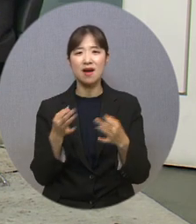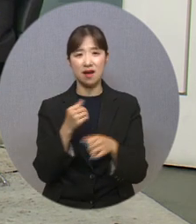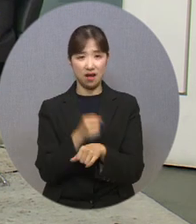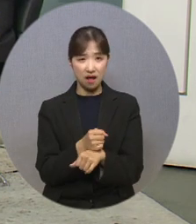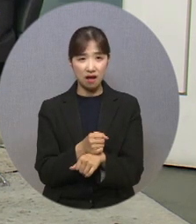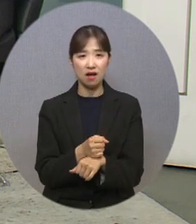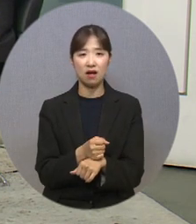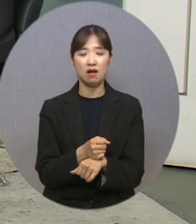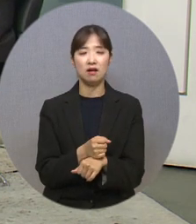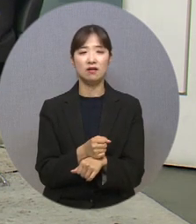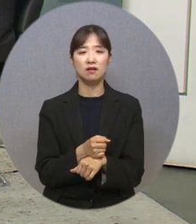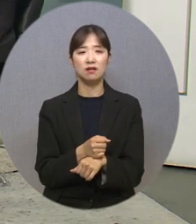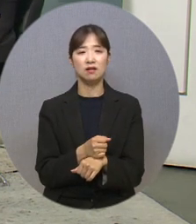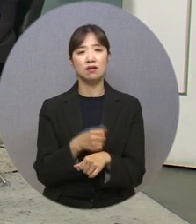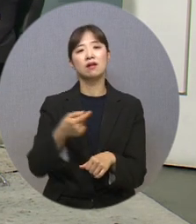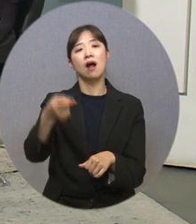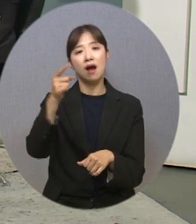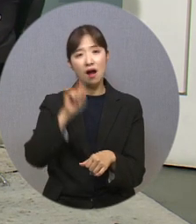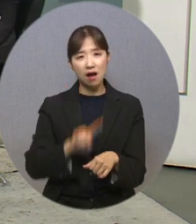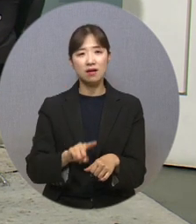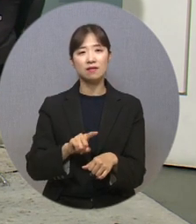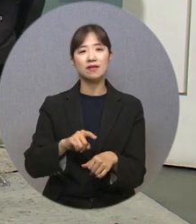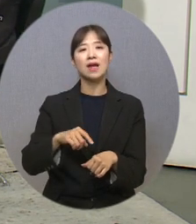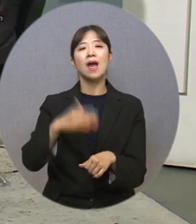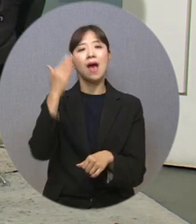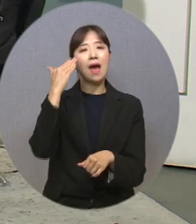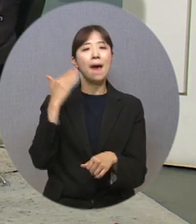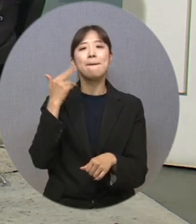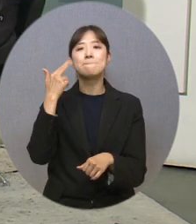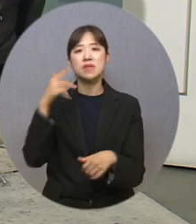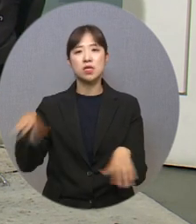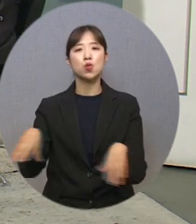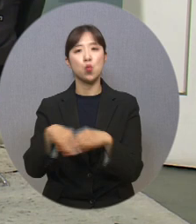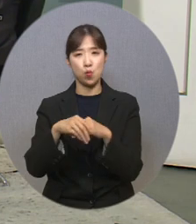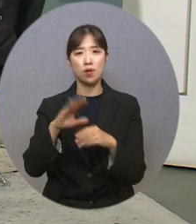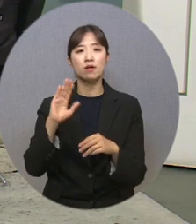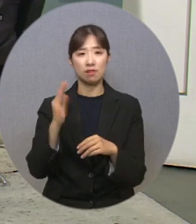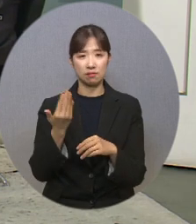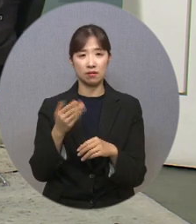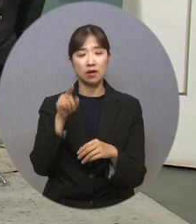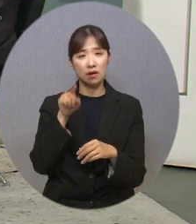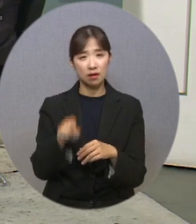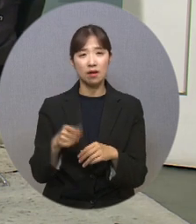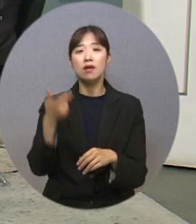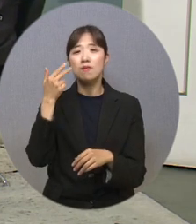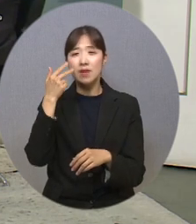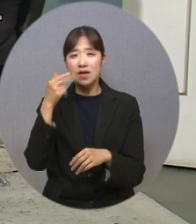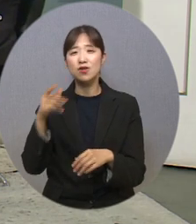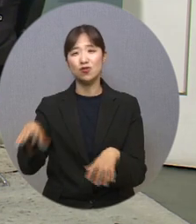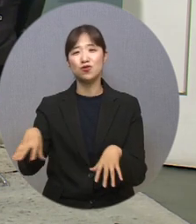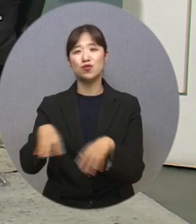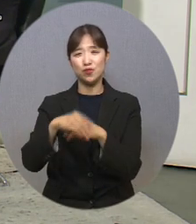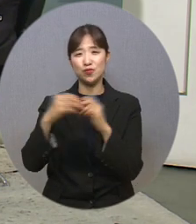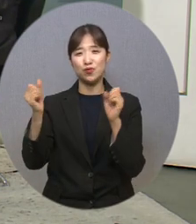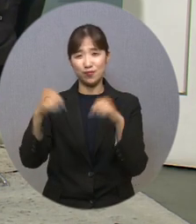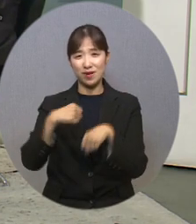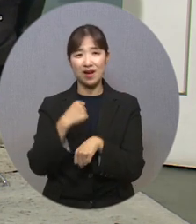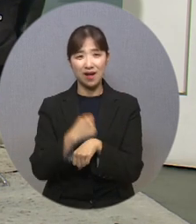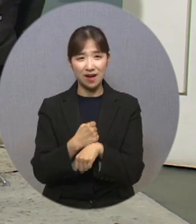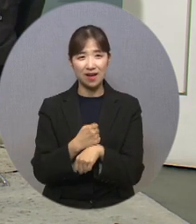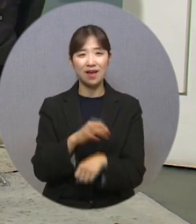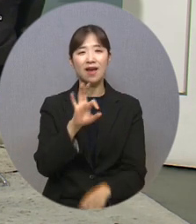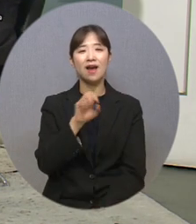수습하면서 그 다음에 한미동맹을 끌어냈잖아요. 그렇죠. 그 한미동맹을 미국과 맺는데